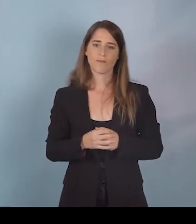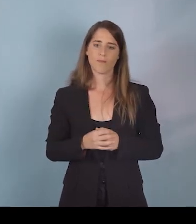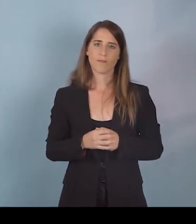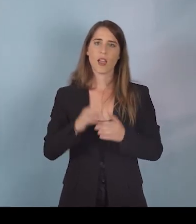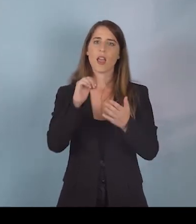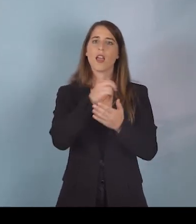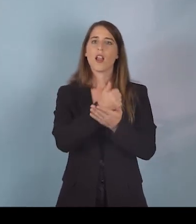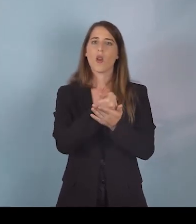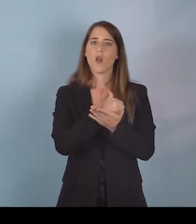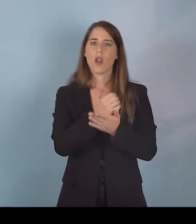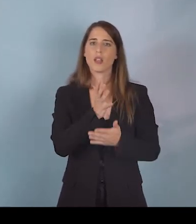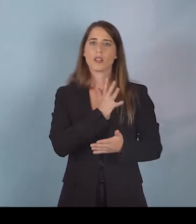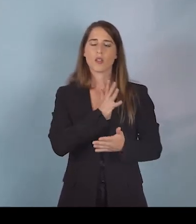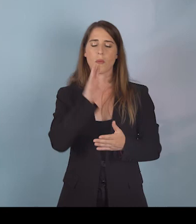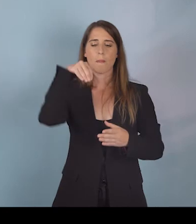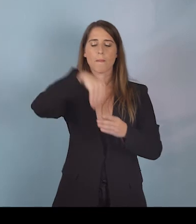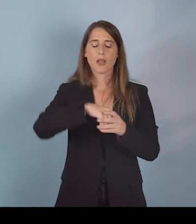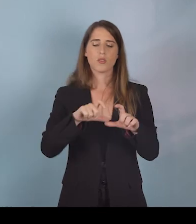Νομίζω γνωρίζουμε πάρα πολύ καλά ότι